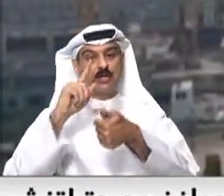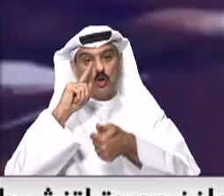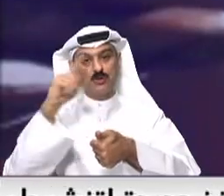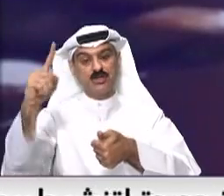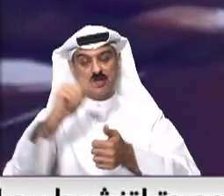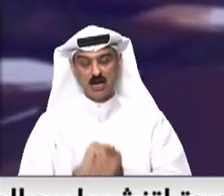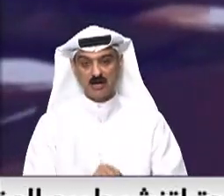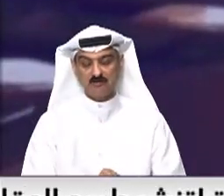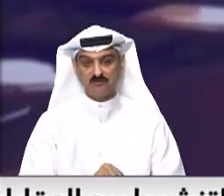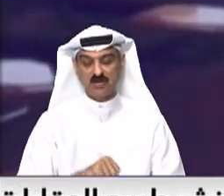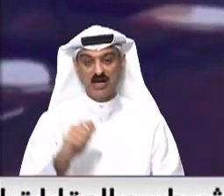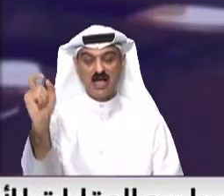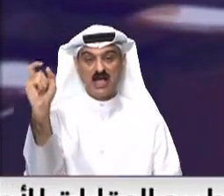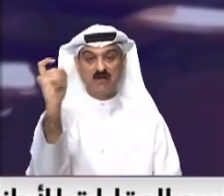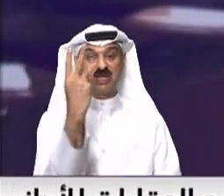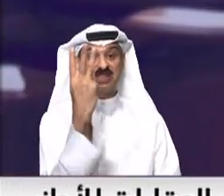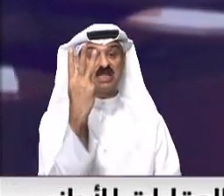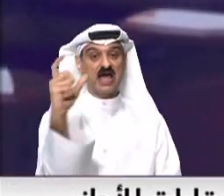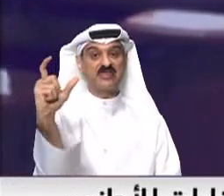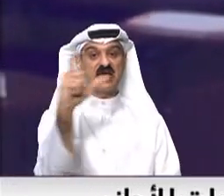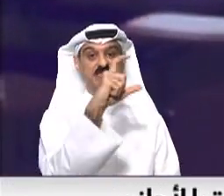هي اجل ثلاثه اشهر